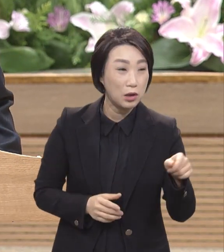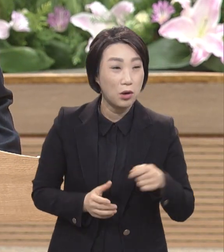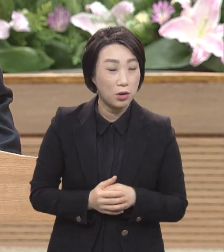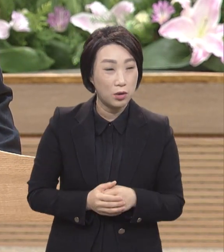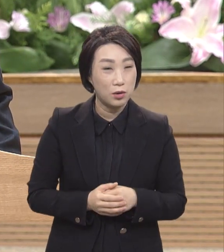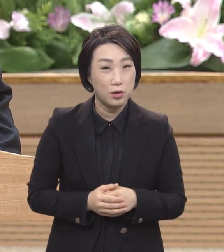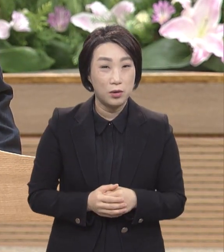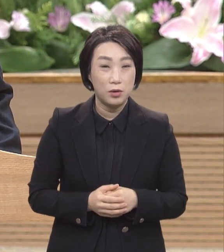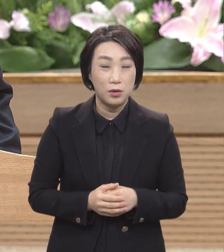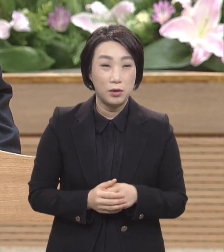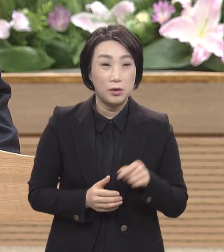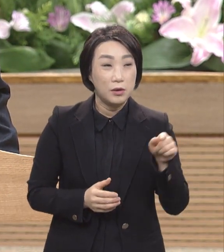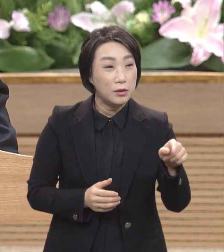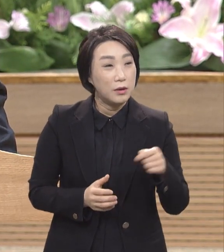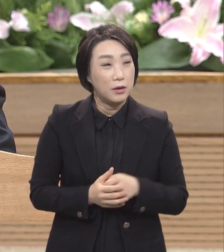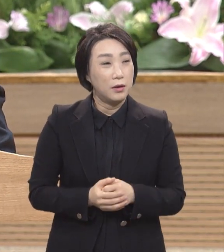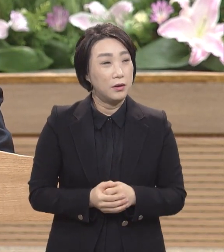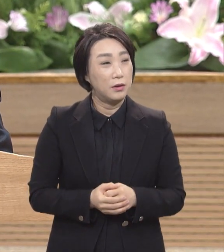너